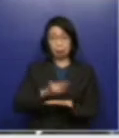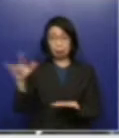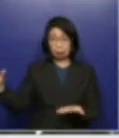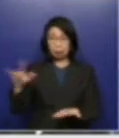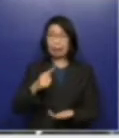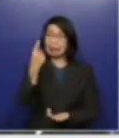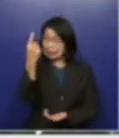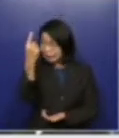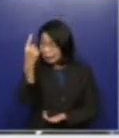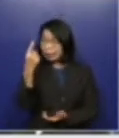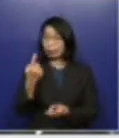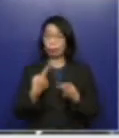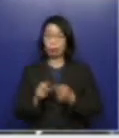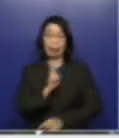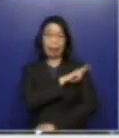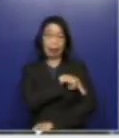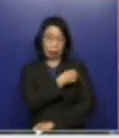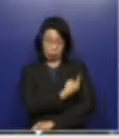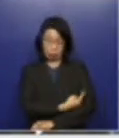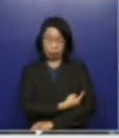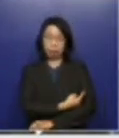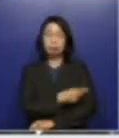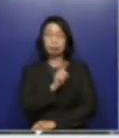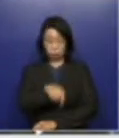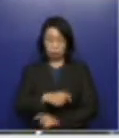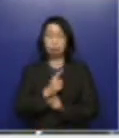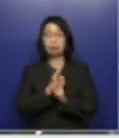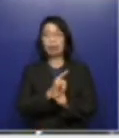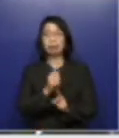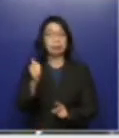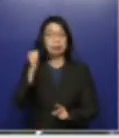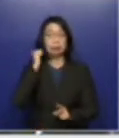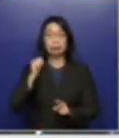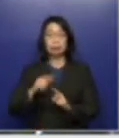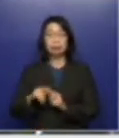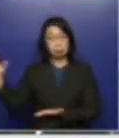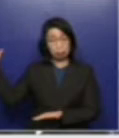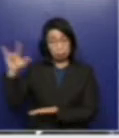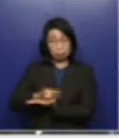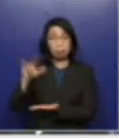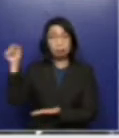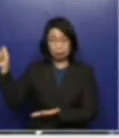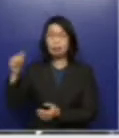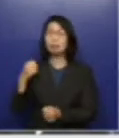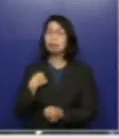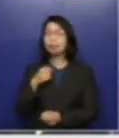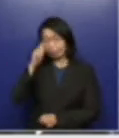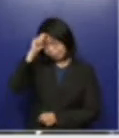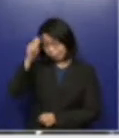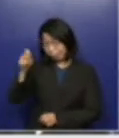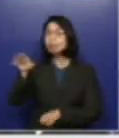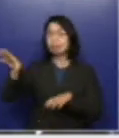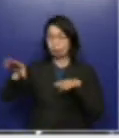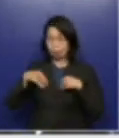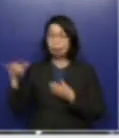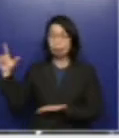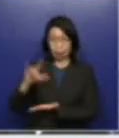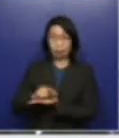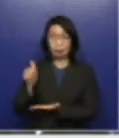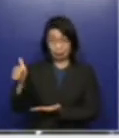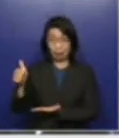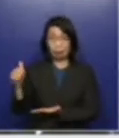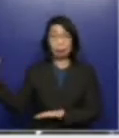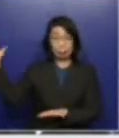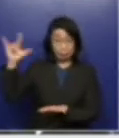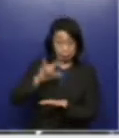ได้ซึ่งผมสนับสนุนครับอยากให้เข้ามาตั้งนานแล้วนะครับแต่ต้องมีมาตรการที่